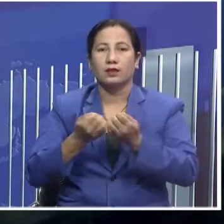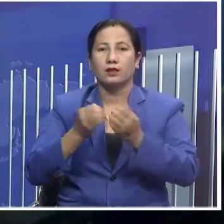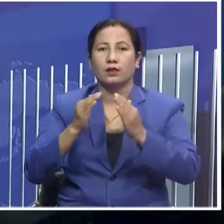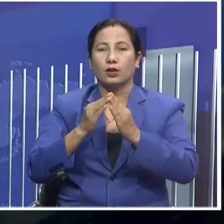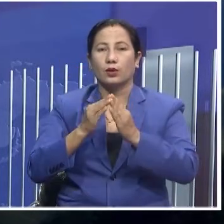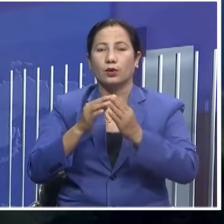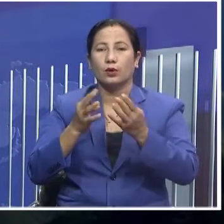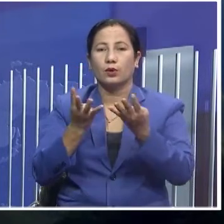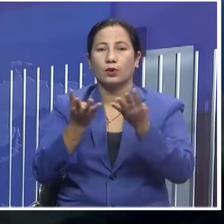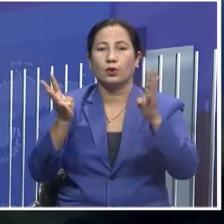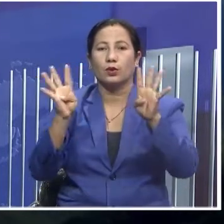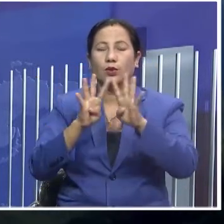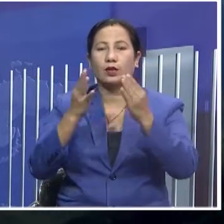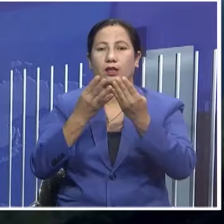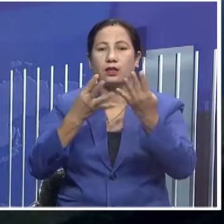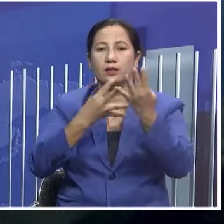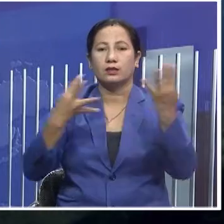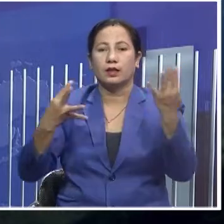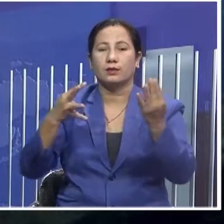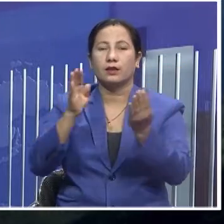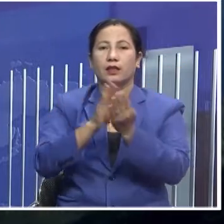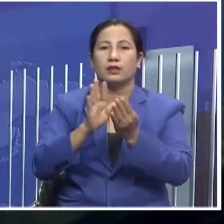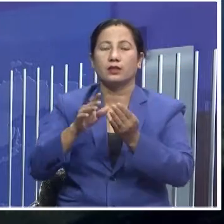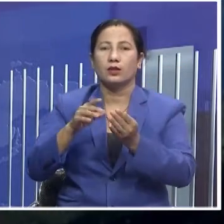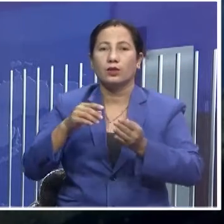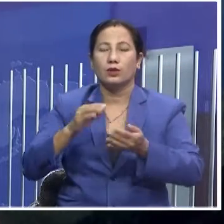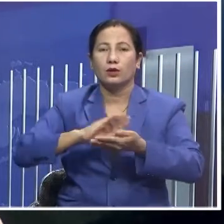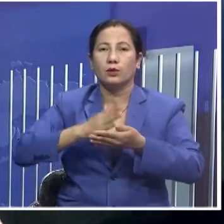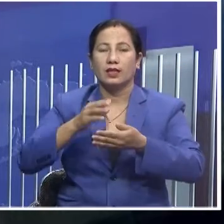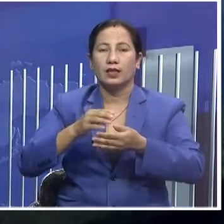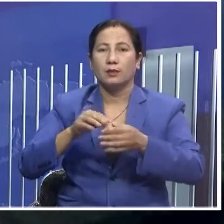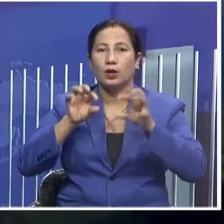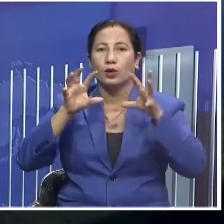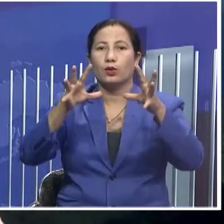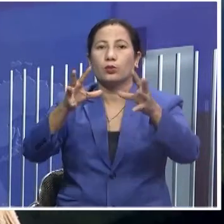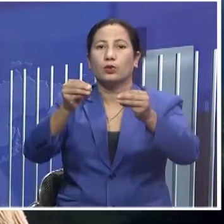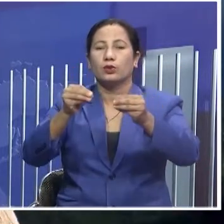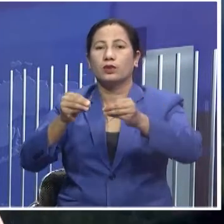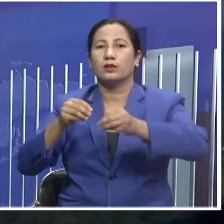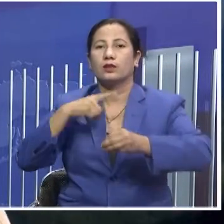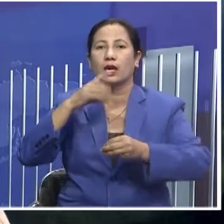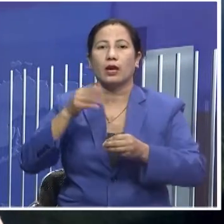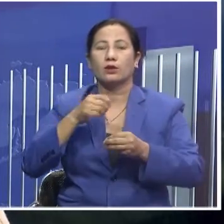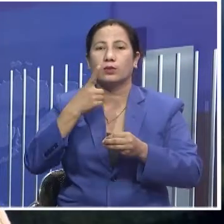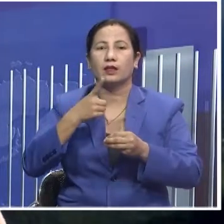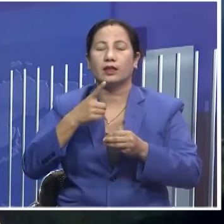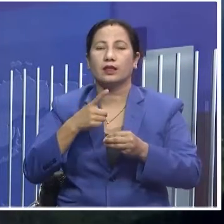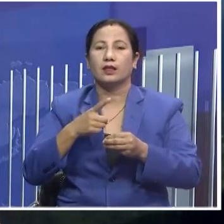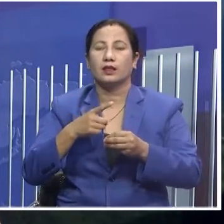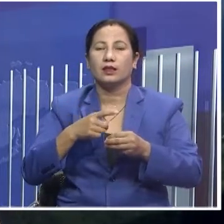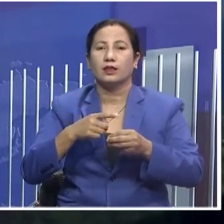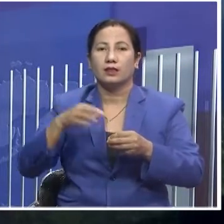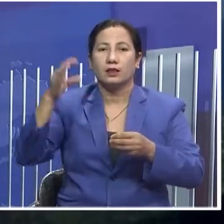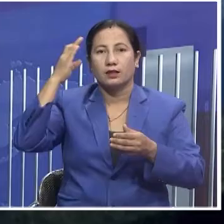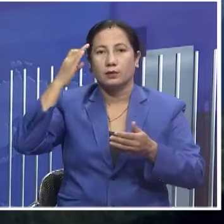ढोकामा झ्यालमा लाउने गर्छौँ र त्यो महिनाभरि चाहिँ भूत पिचासहरू प्रवेश नगरोस् एउटा राक्षस आउँछ भन्ने हाम्रो